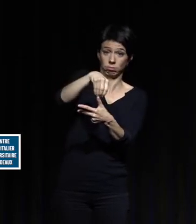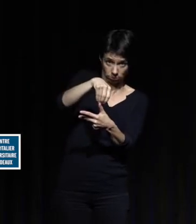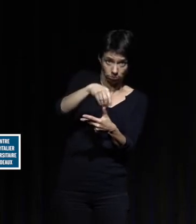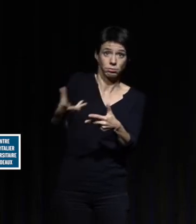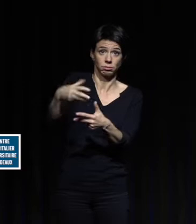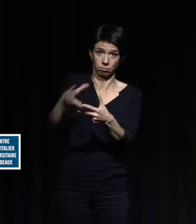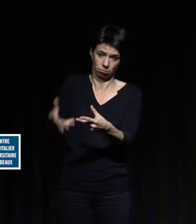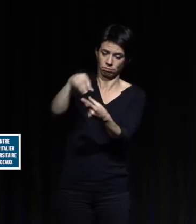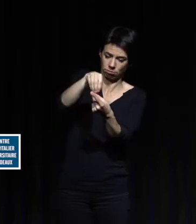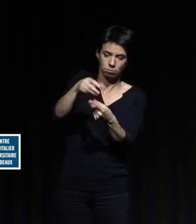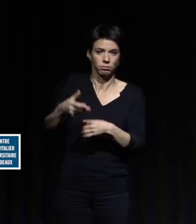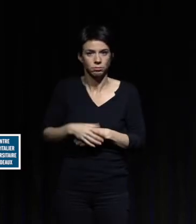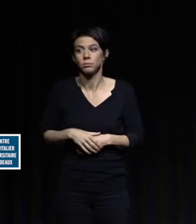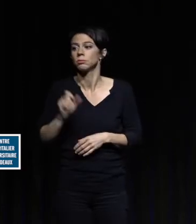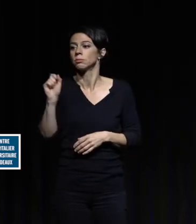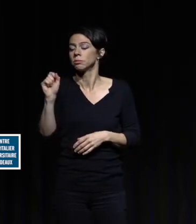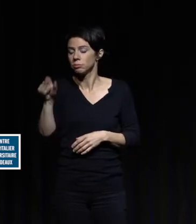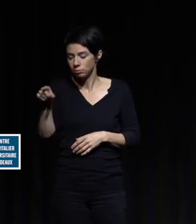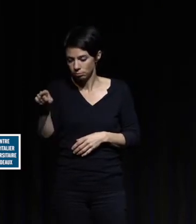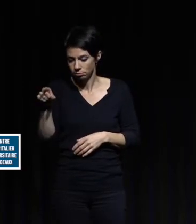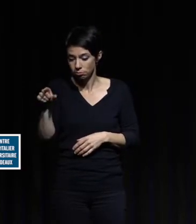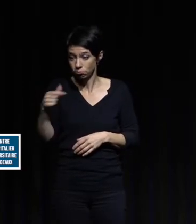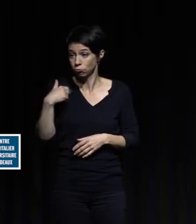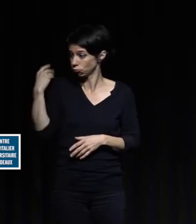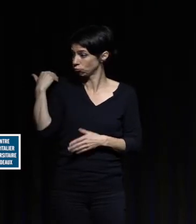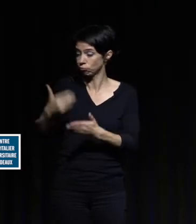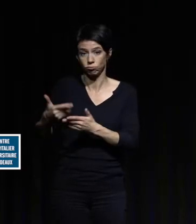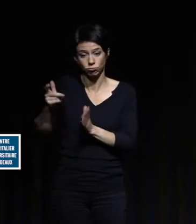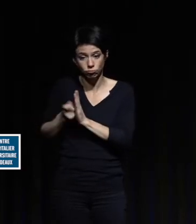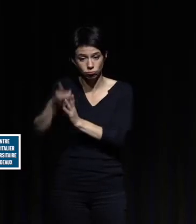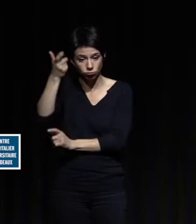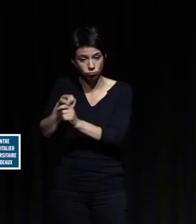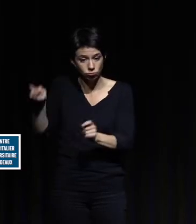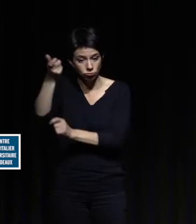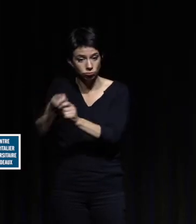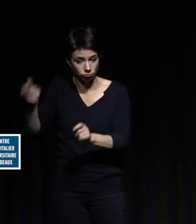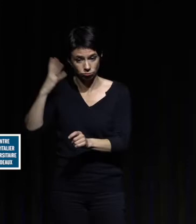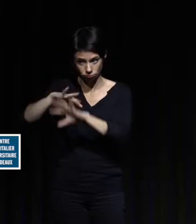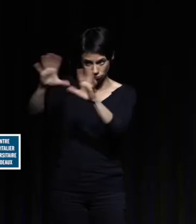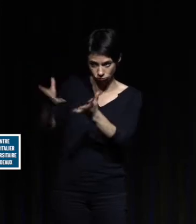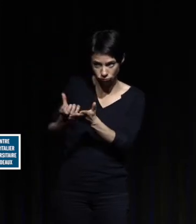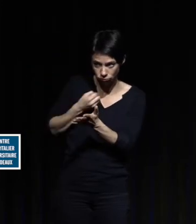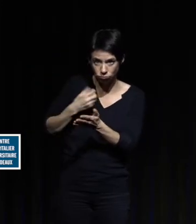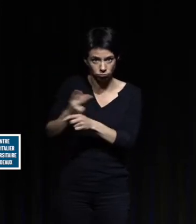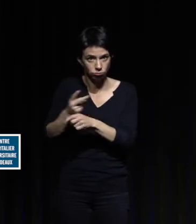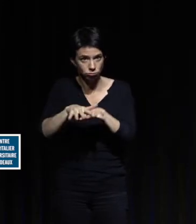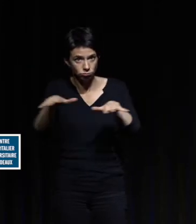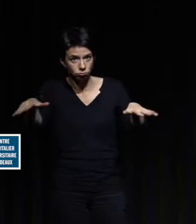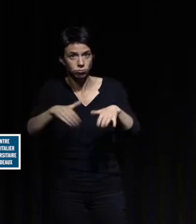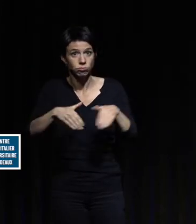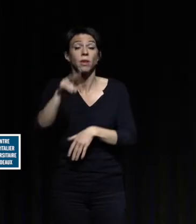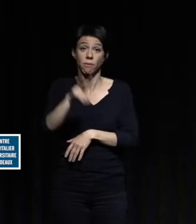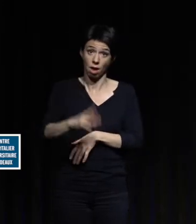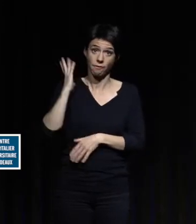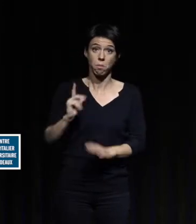été bien évalué, c'est pour ça qu'il est proposé dans cette indication. Il était très cher il y a 2-3 ans quand